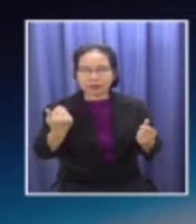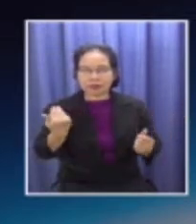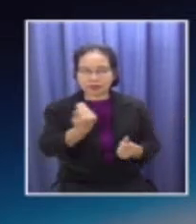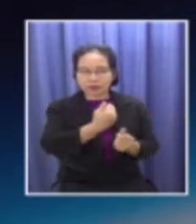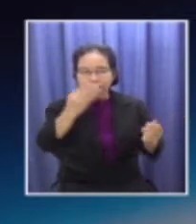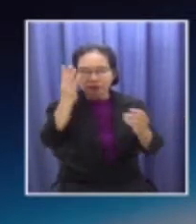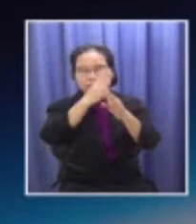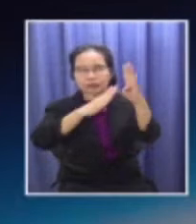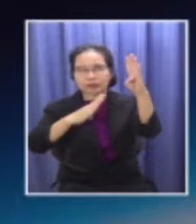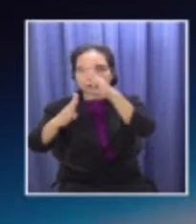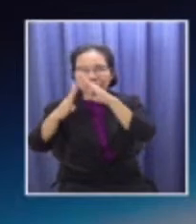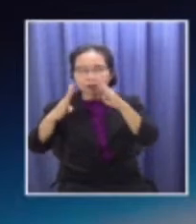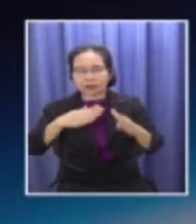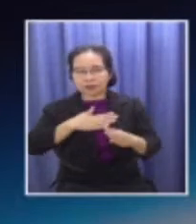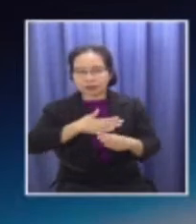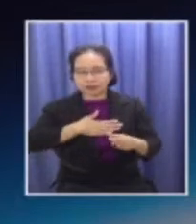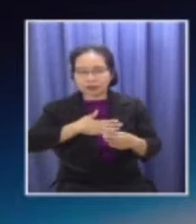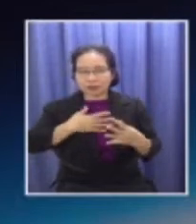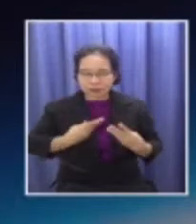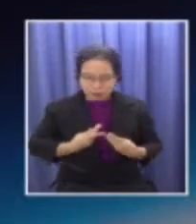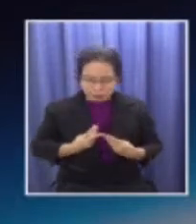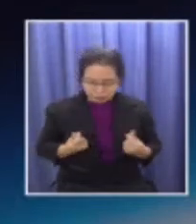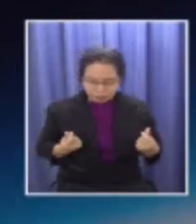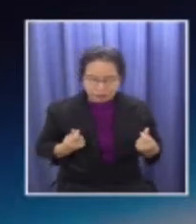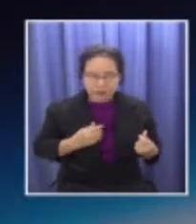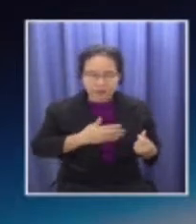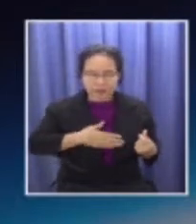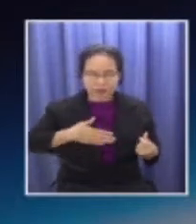yasrawo so yen haw